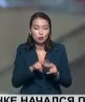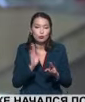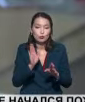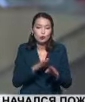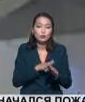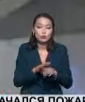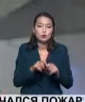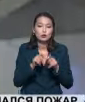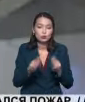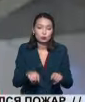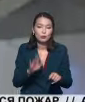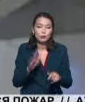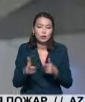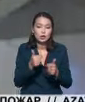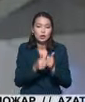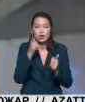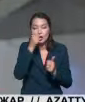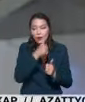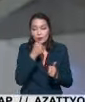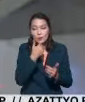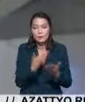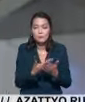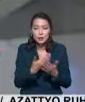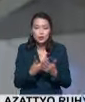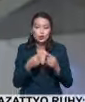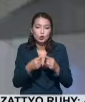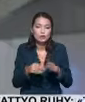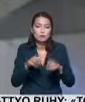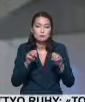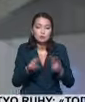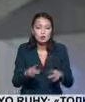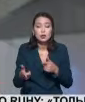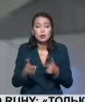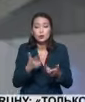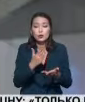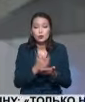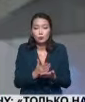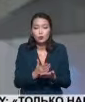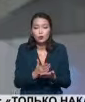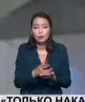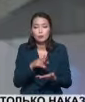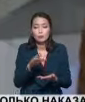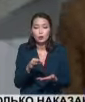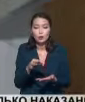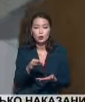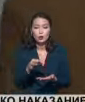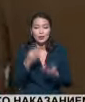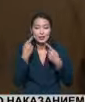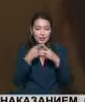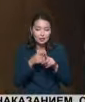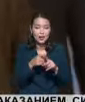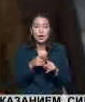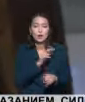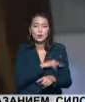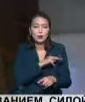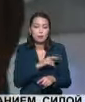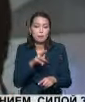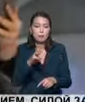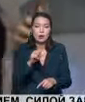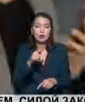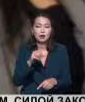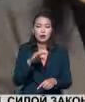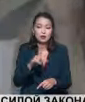введенных в эксплуатацию. Ежегодно мы по 100 специалистов, наших действующих специалистов, мы по технической кооперации с МАГАТЭ мы